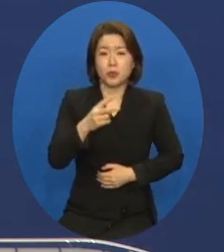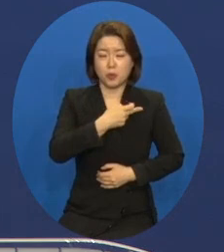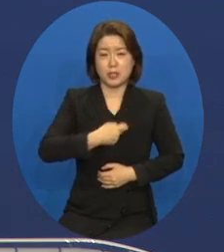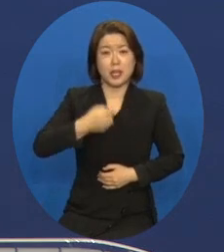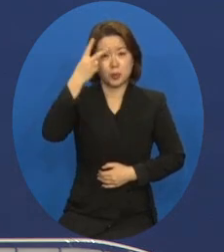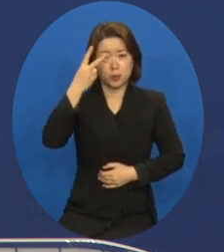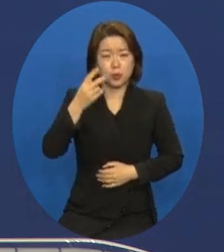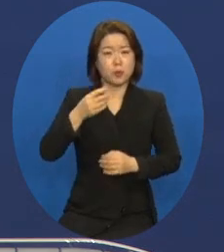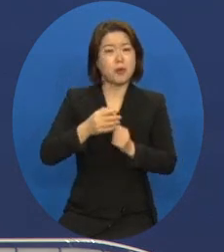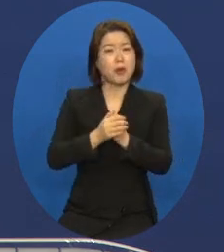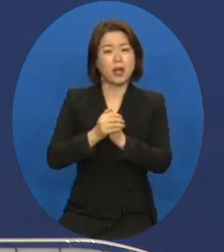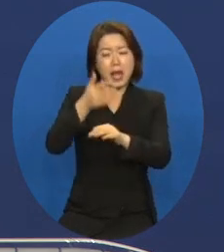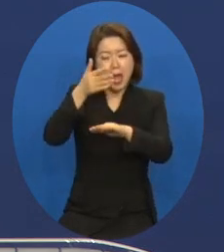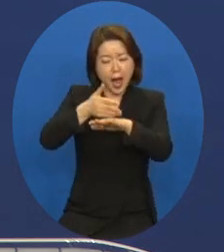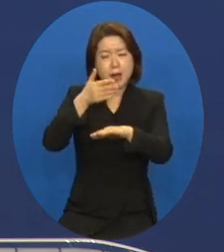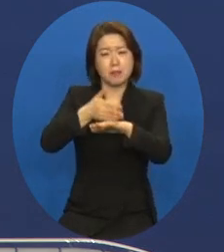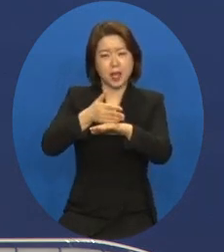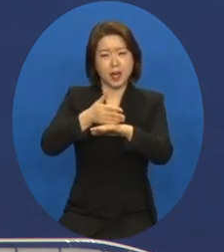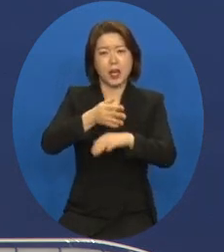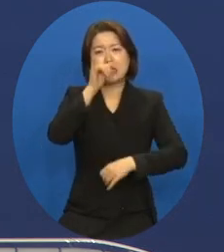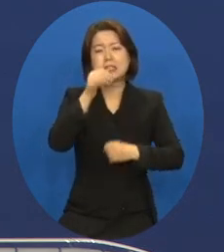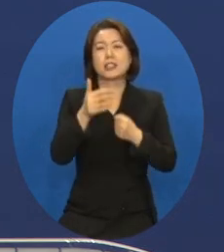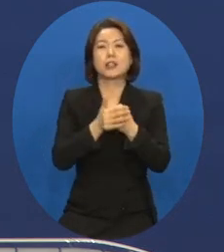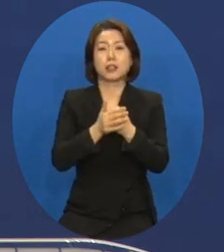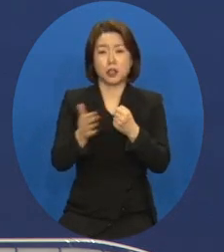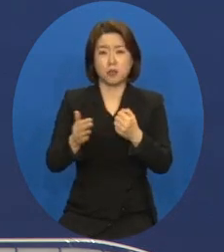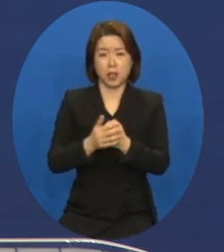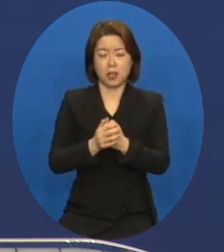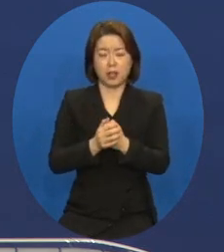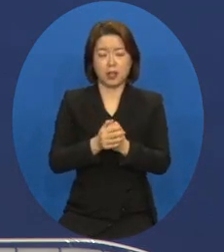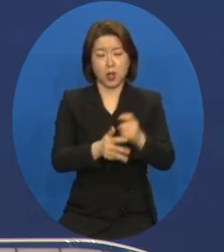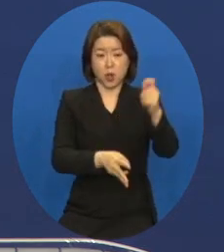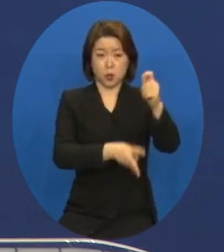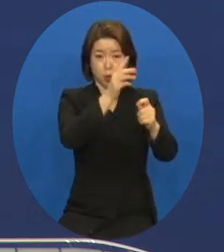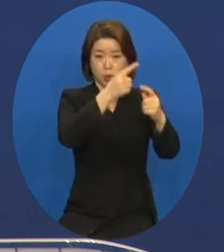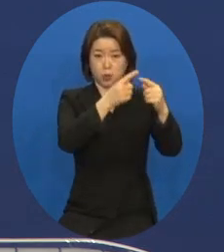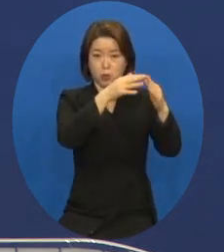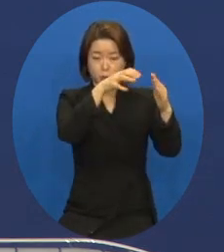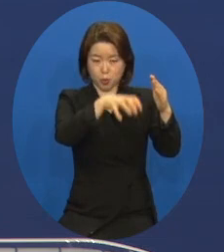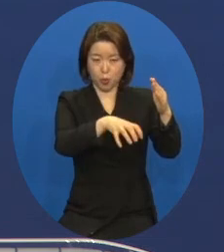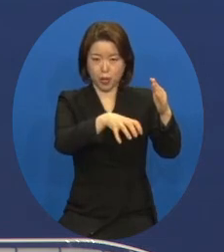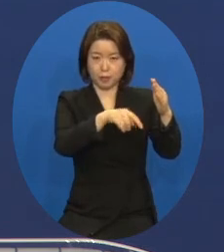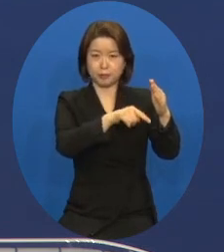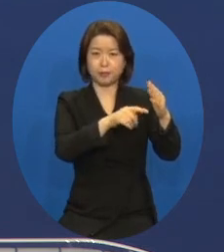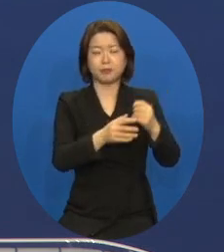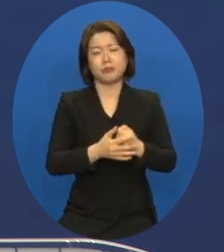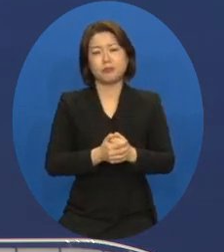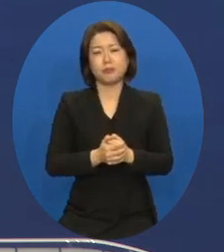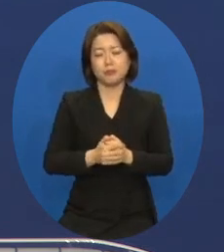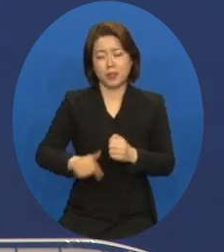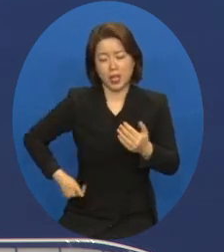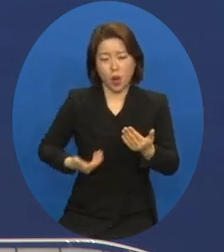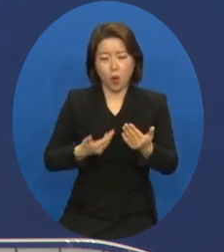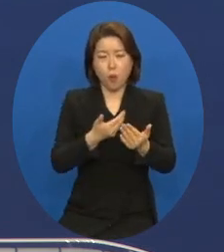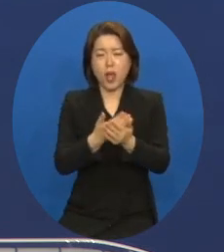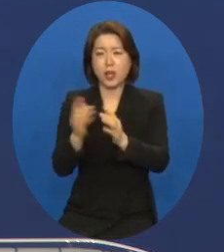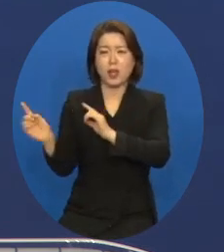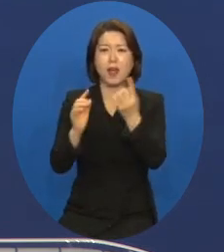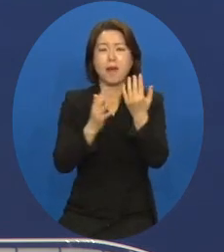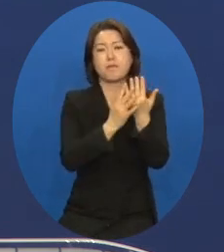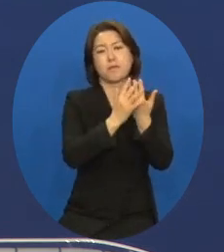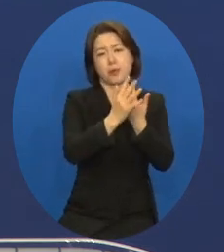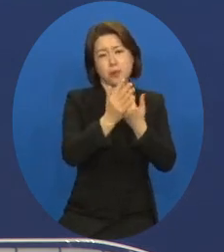바울의 감사가 있었기 때문에 고린도교회 이런 회계의 부흥이 일어나게 된